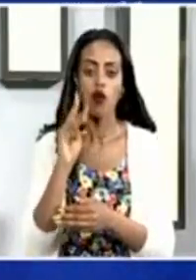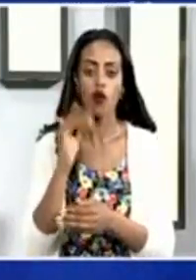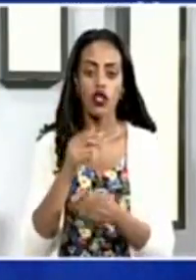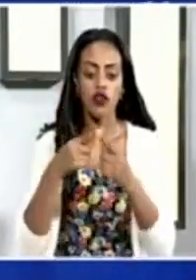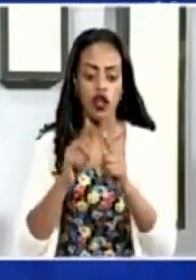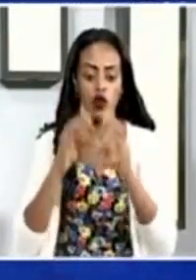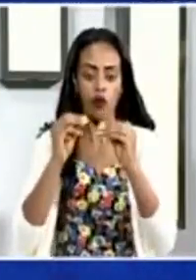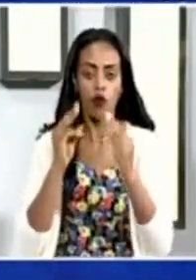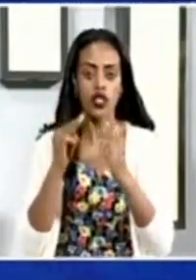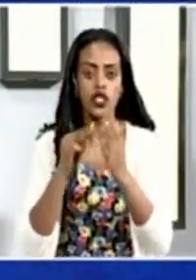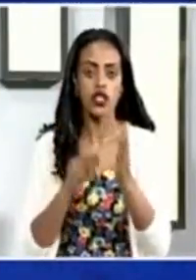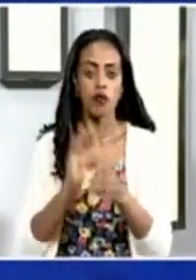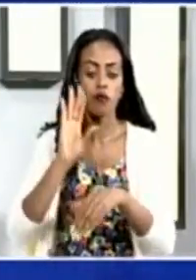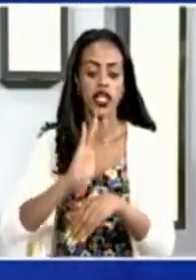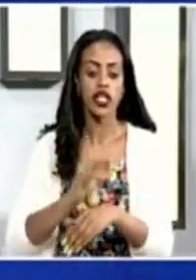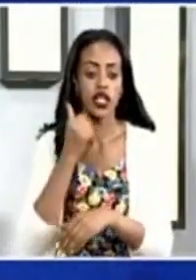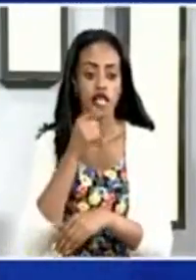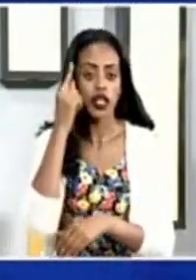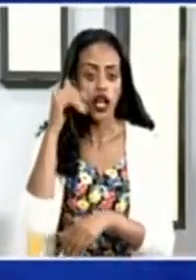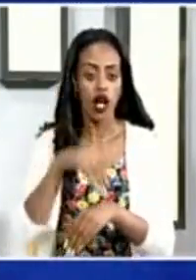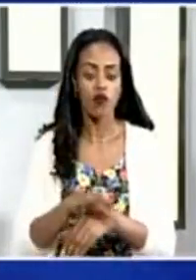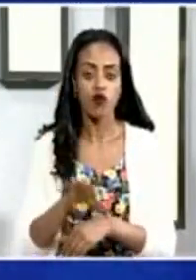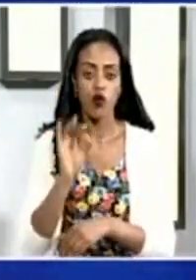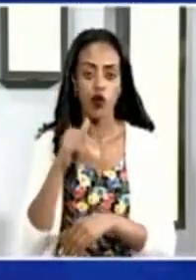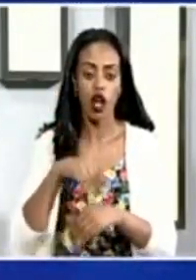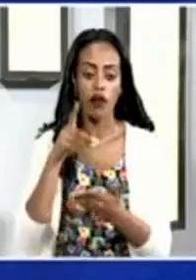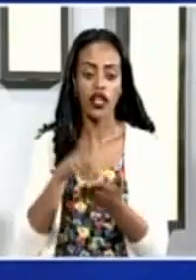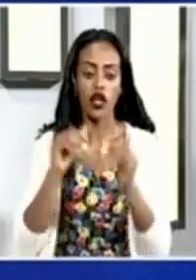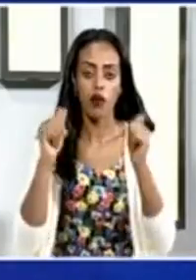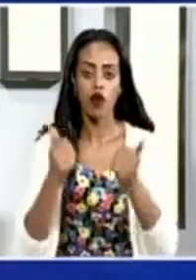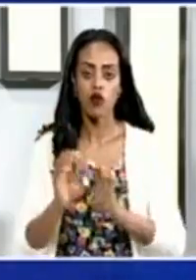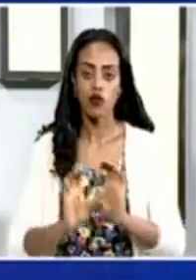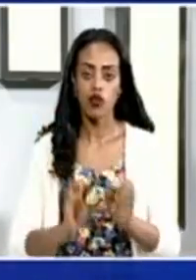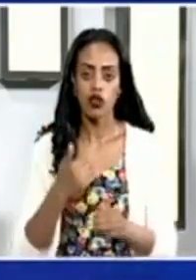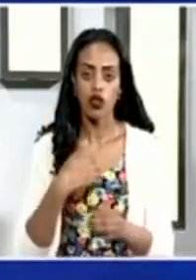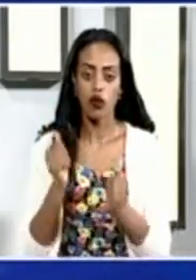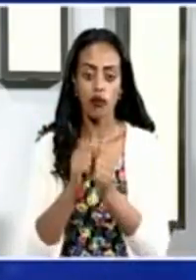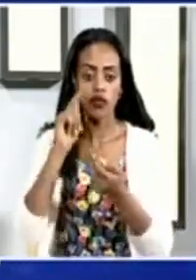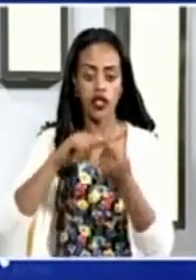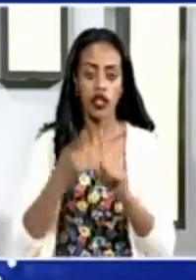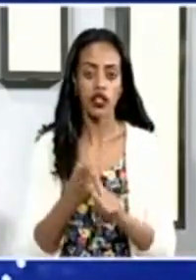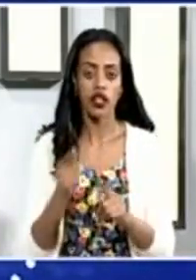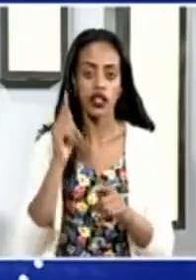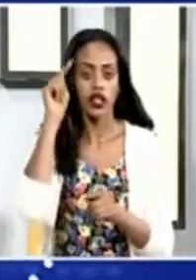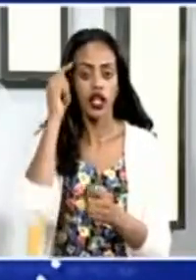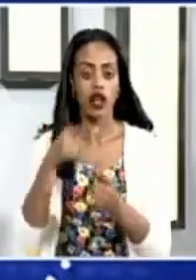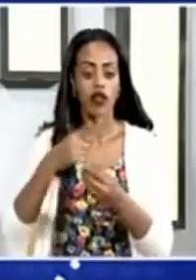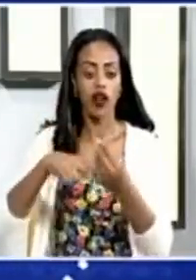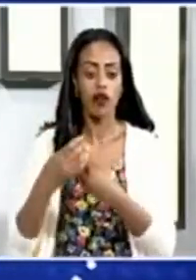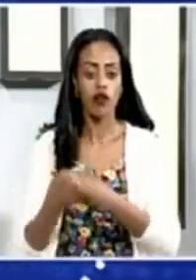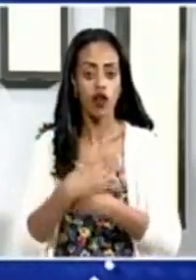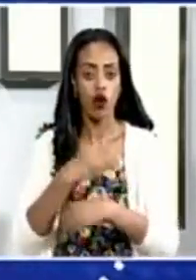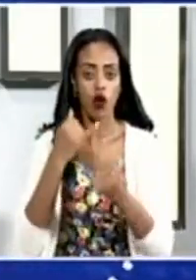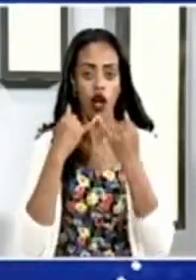ምሁራትን ሊቃውንተ ቤተ ክርስትያንን ትግራይ ኣብ ዝተረኽብሉ ኣብ ከተማ ኣክሱም ተሳሊጡ ኣሎ። መሳርሕትና ሓጎስ ተኽላይ ካብቲ ከባቢ ንዝለኣኹ